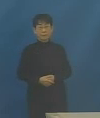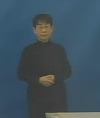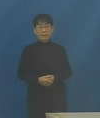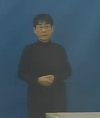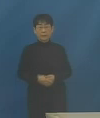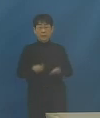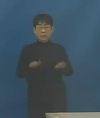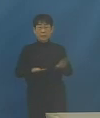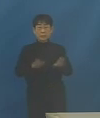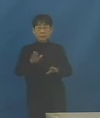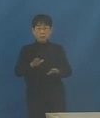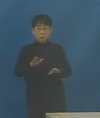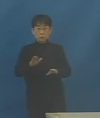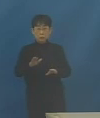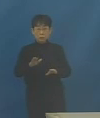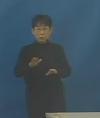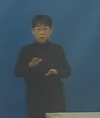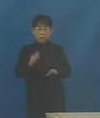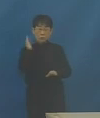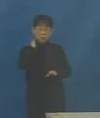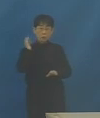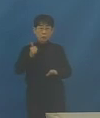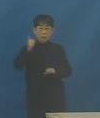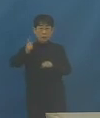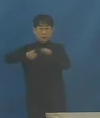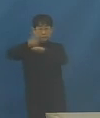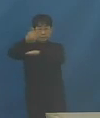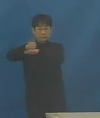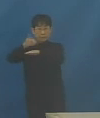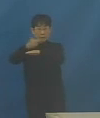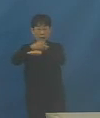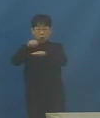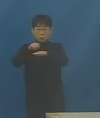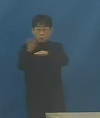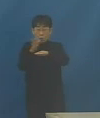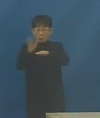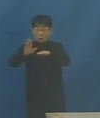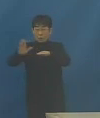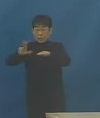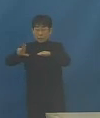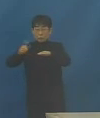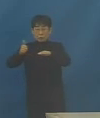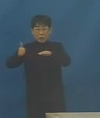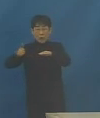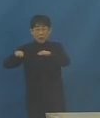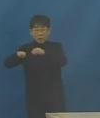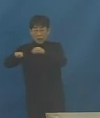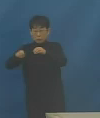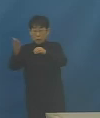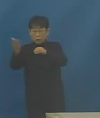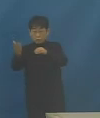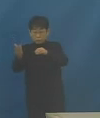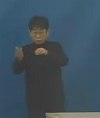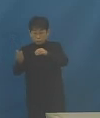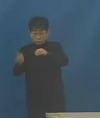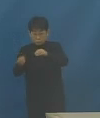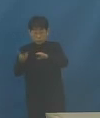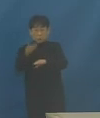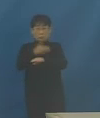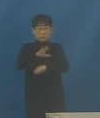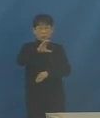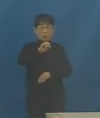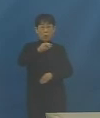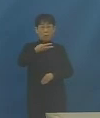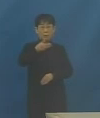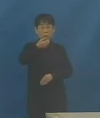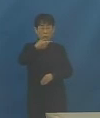あの総理が就任されてその後で歌かば治ってきましたで今は今度オミクロン株が急浮上